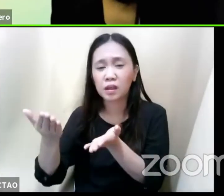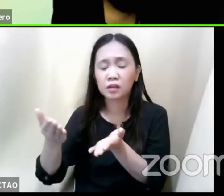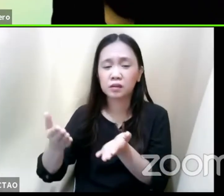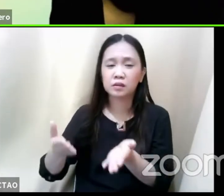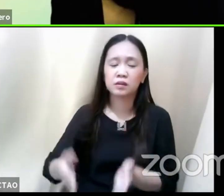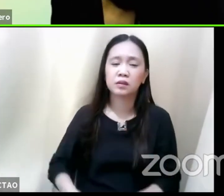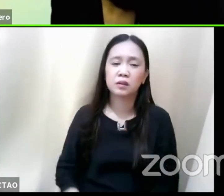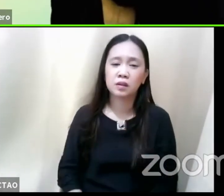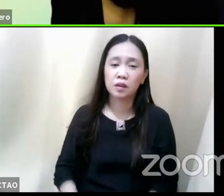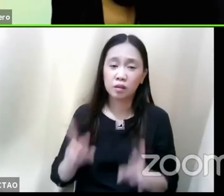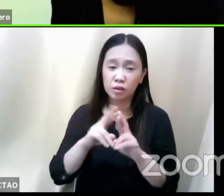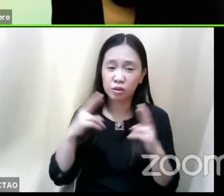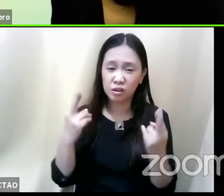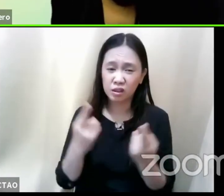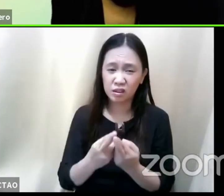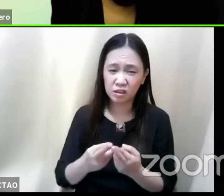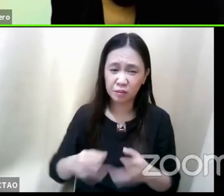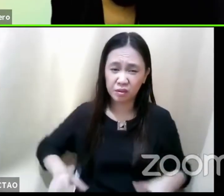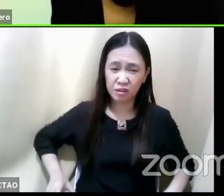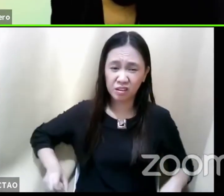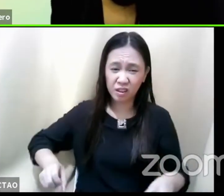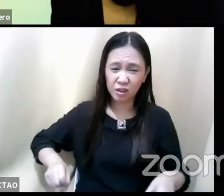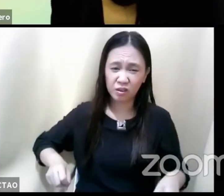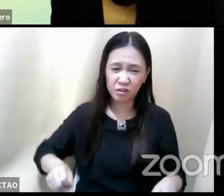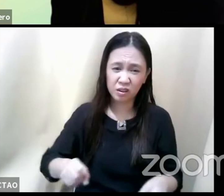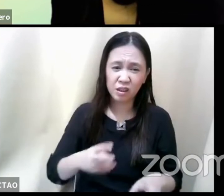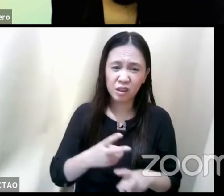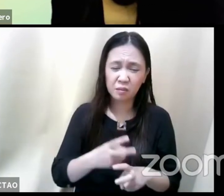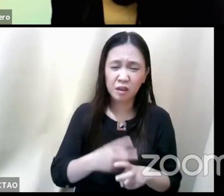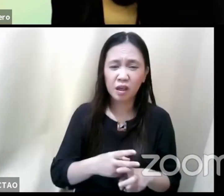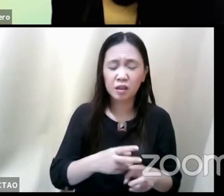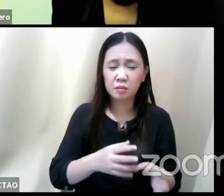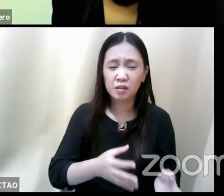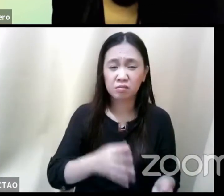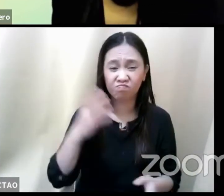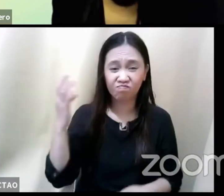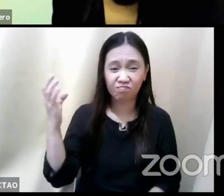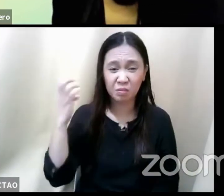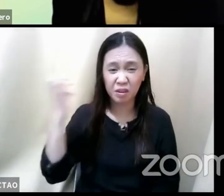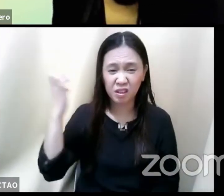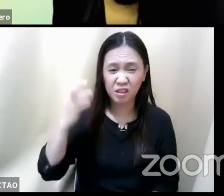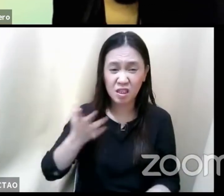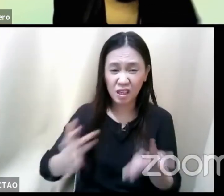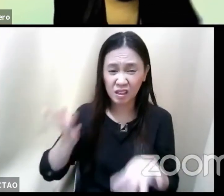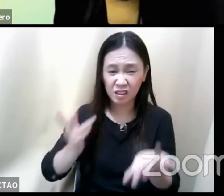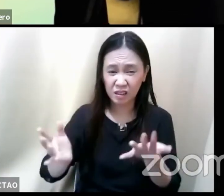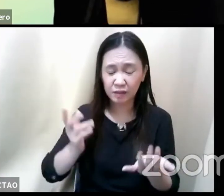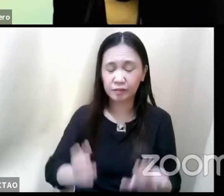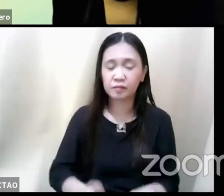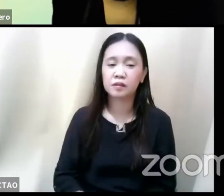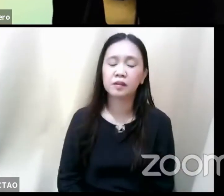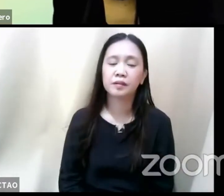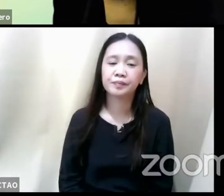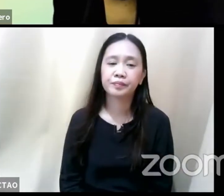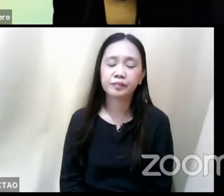kung sakali magkaroon ng sunog sa kanilang lugar? Okay. So, pagka gano'n, no, sa mga